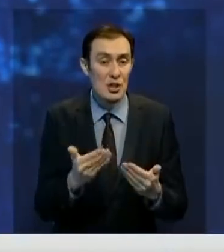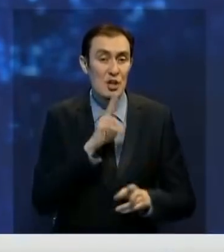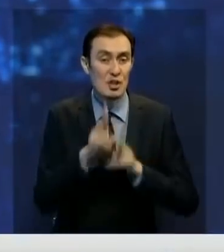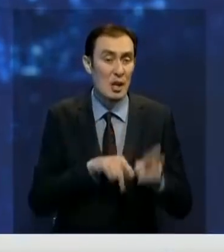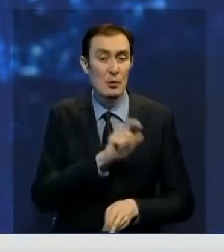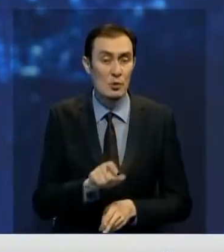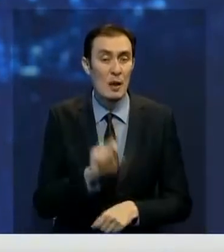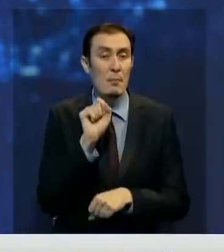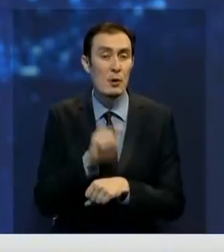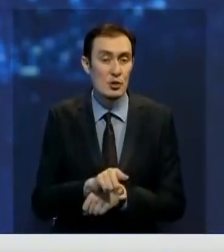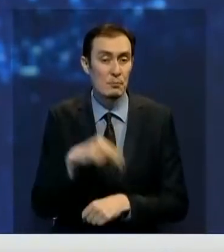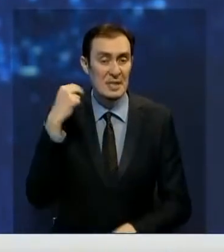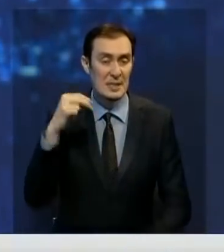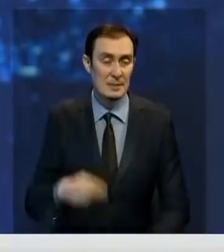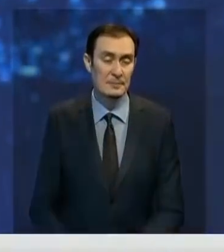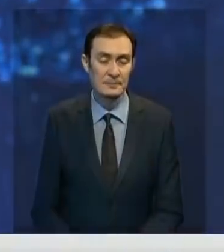поручил президент